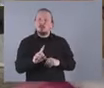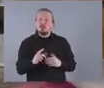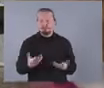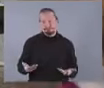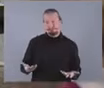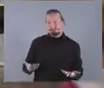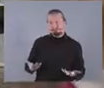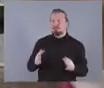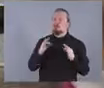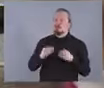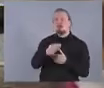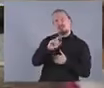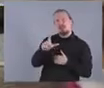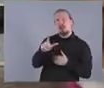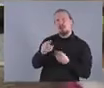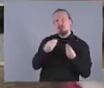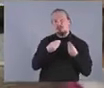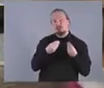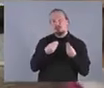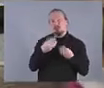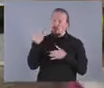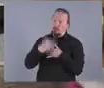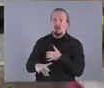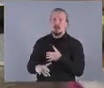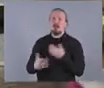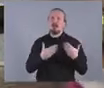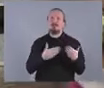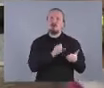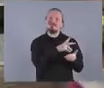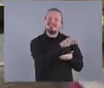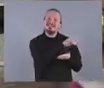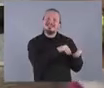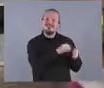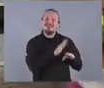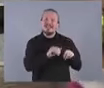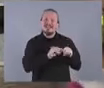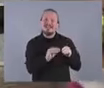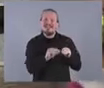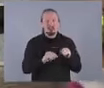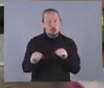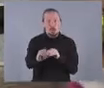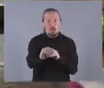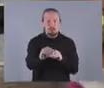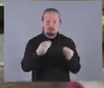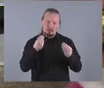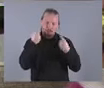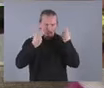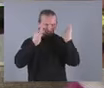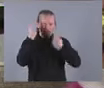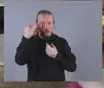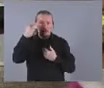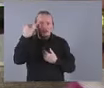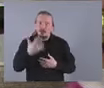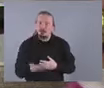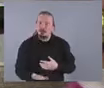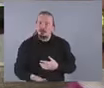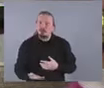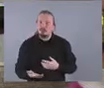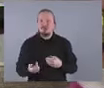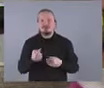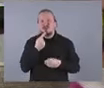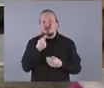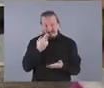retard dans la mise en œuvre du zdit cette annonce n'est pas seulement surprenante elle est inquiétante ce serait un renoncement